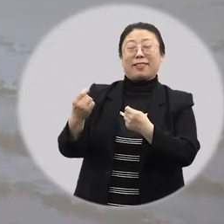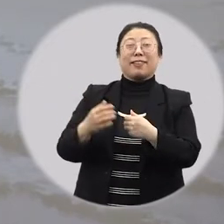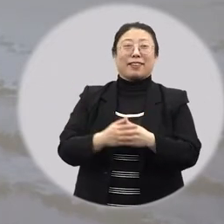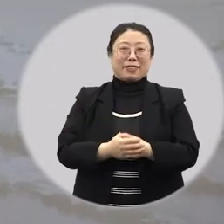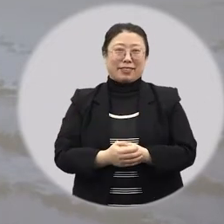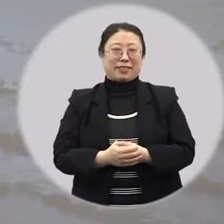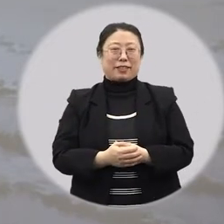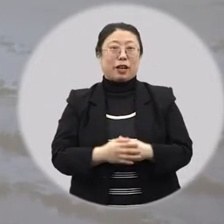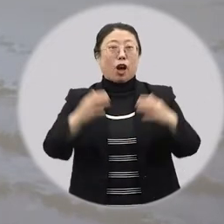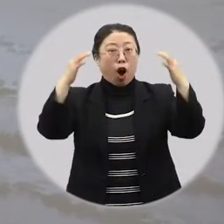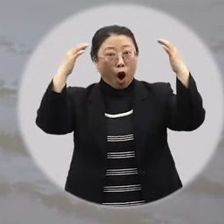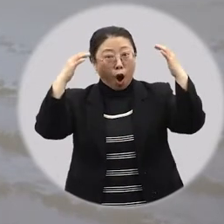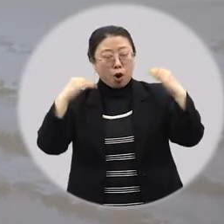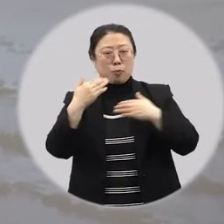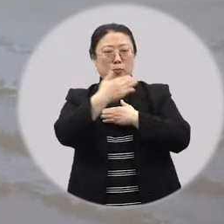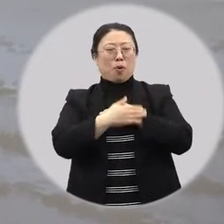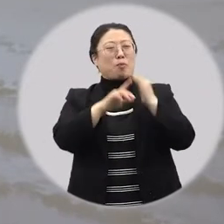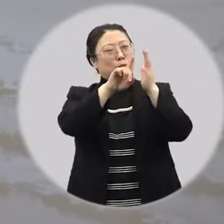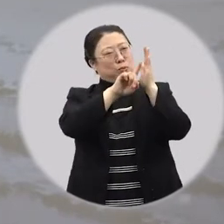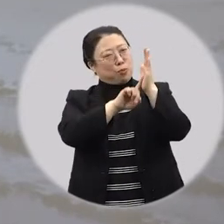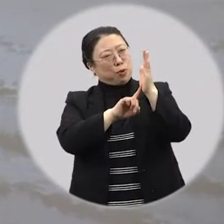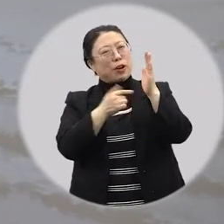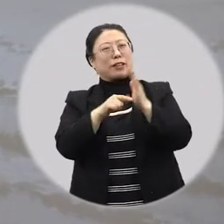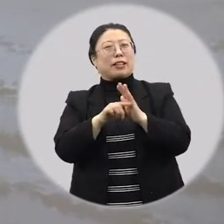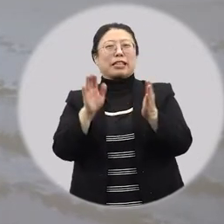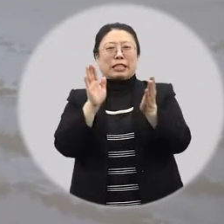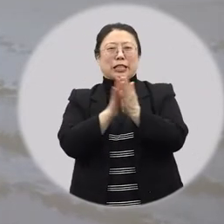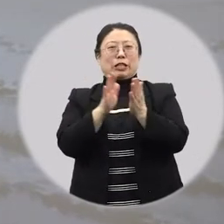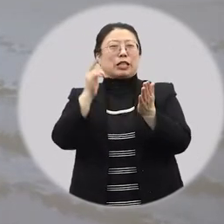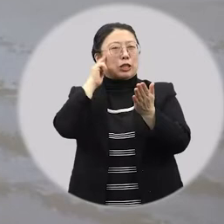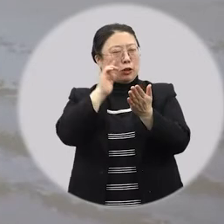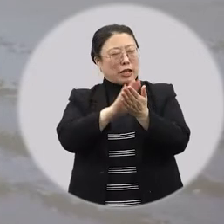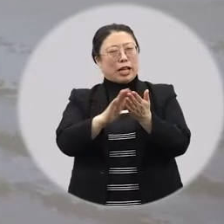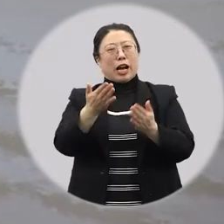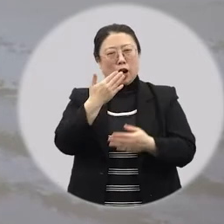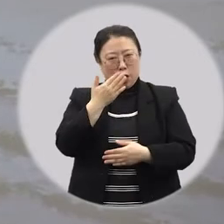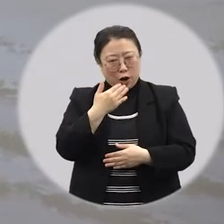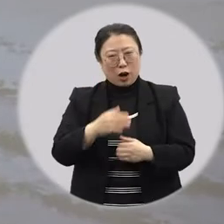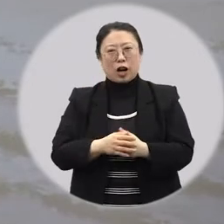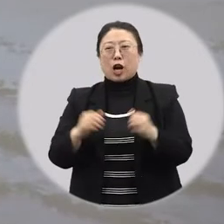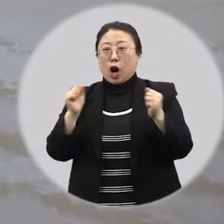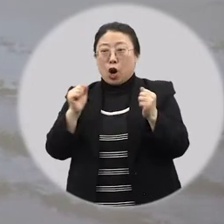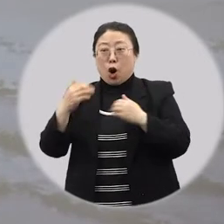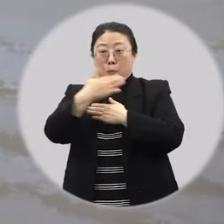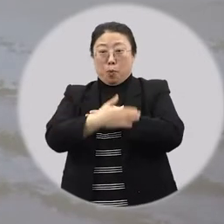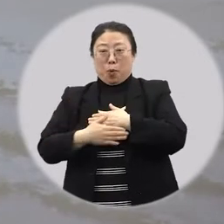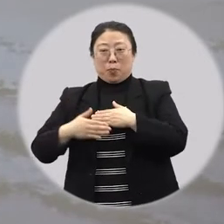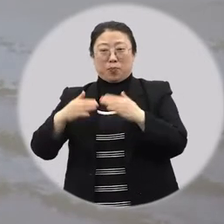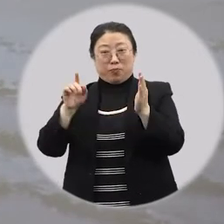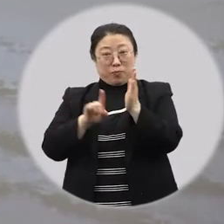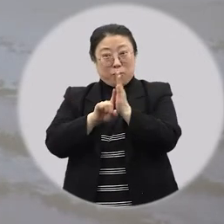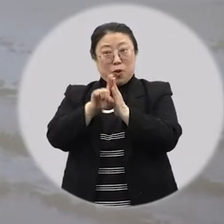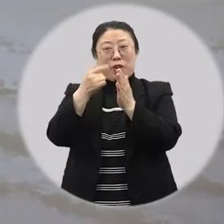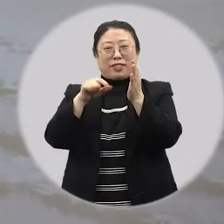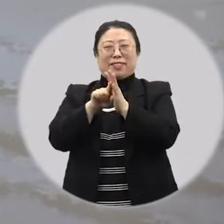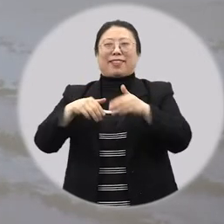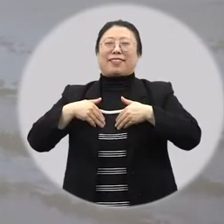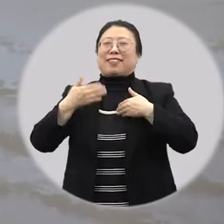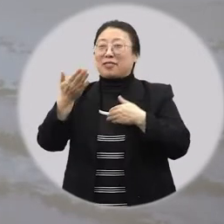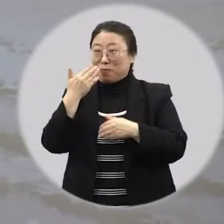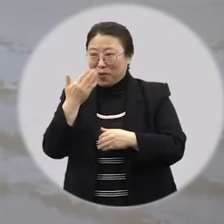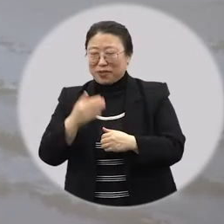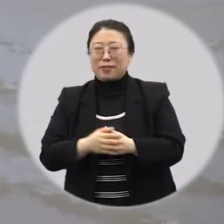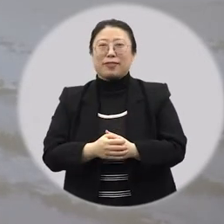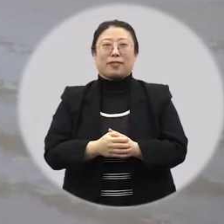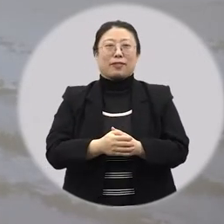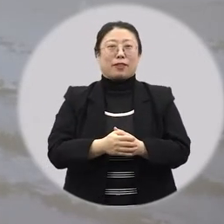그렇더라구요 여름에는 열을 식히기 위해 차가운 음식을 먹고 겨울에는 몸을 데우기 위해 따뜻한 음식을 먹죠